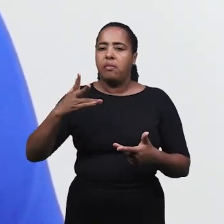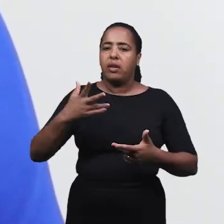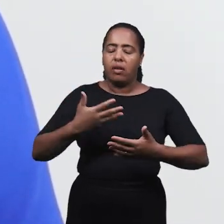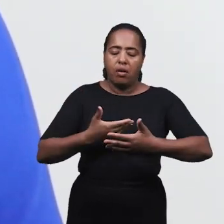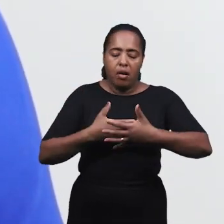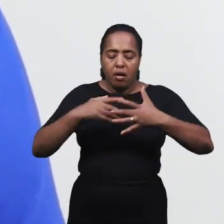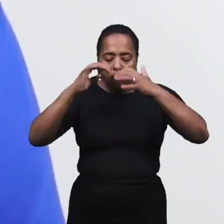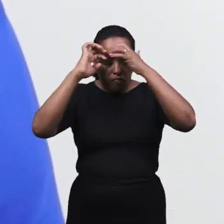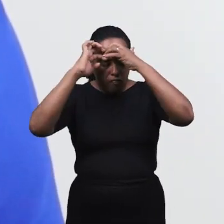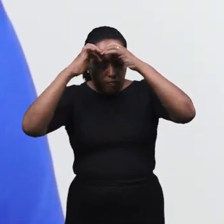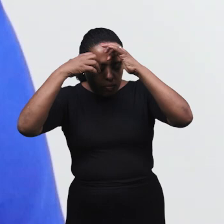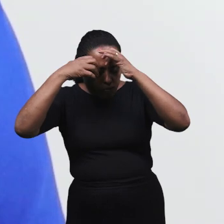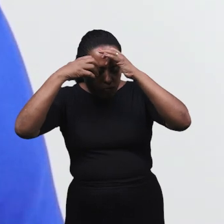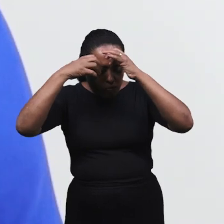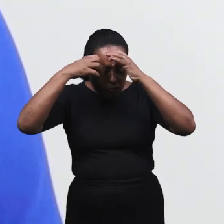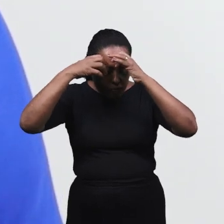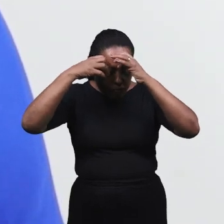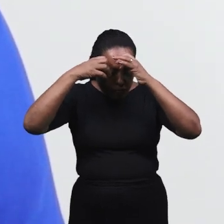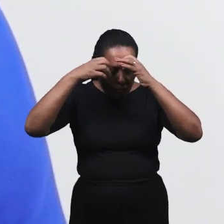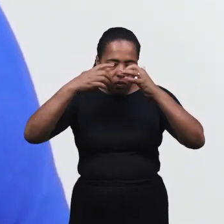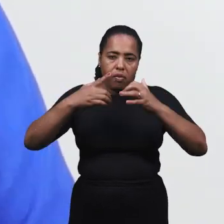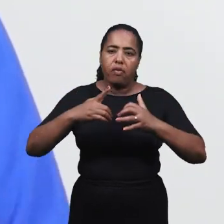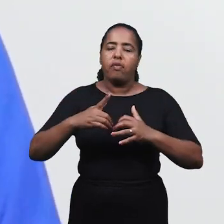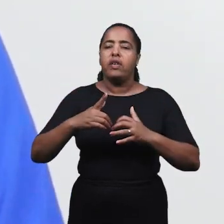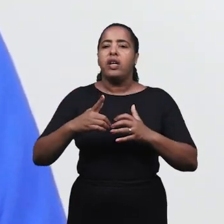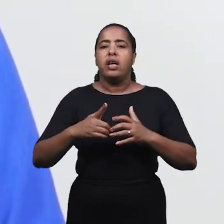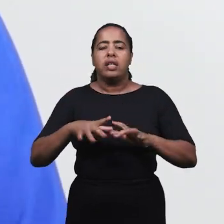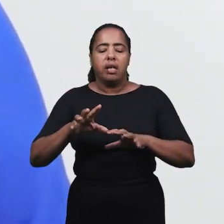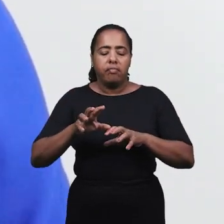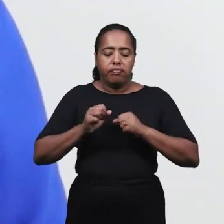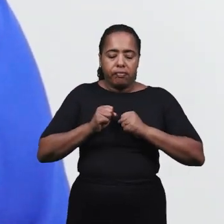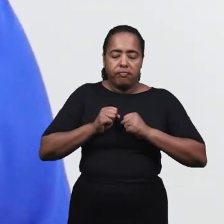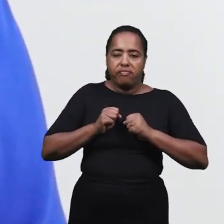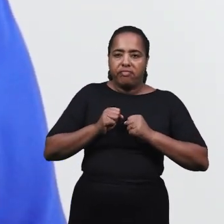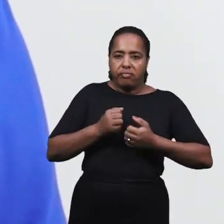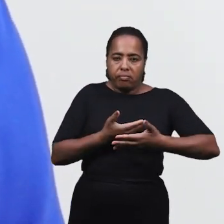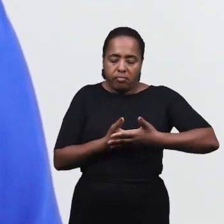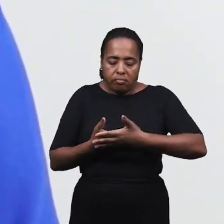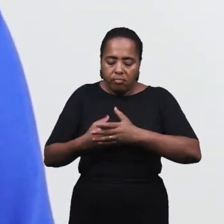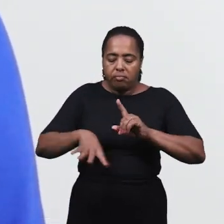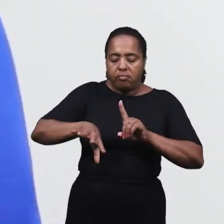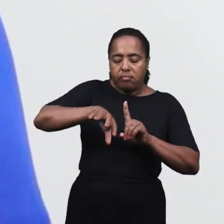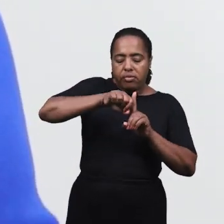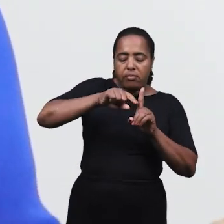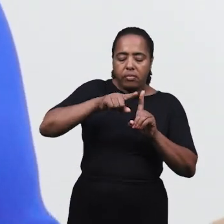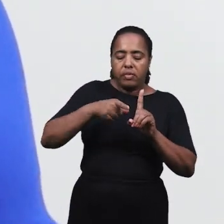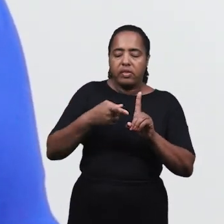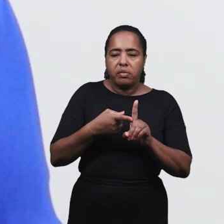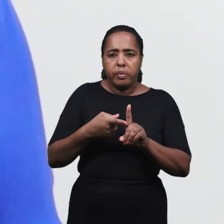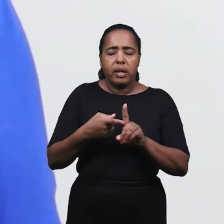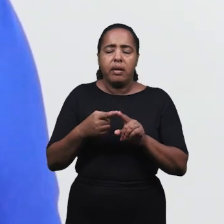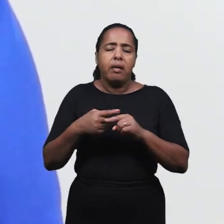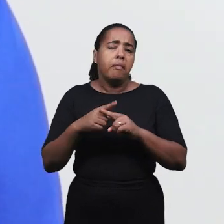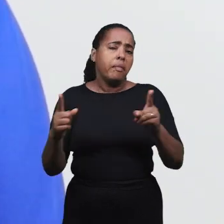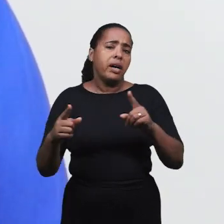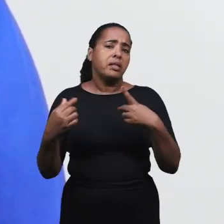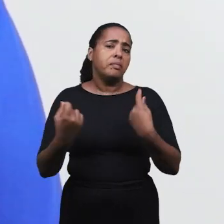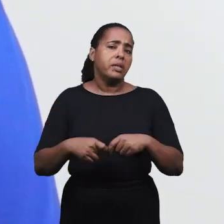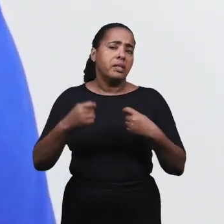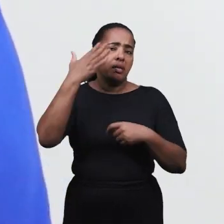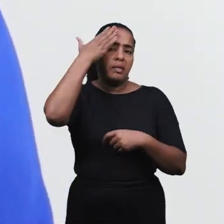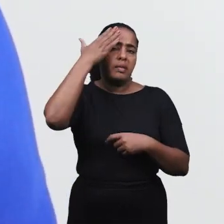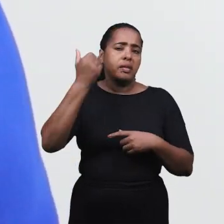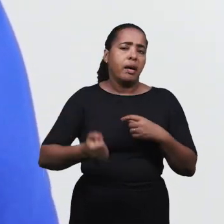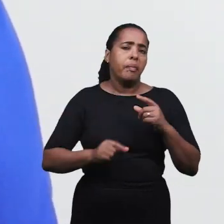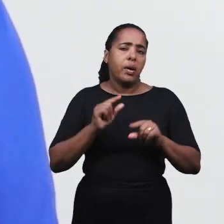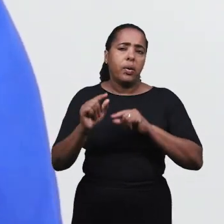problèmes médicaux, des formations, des syndromes. Et qu'est-ce que